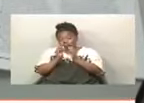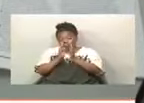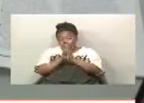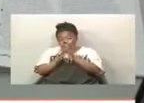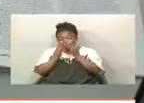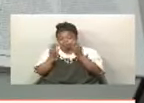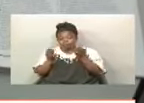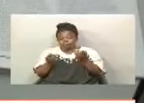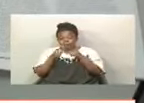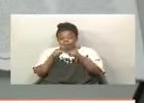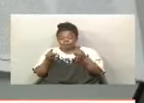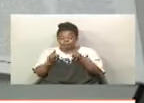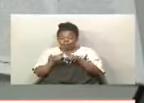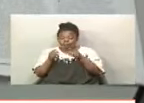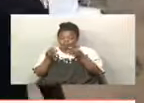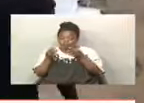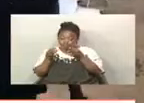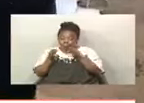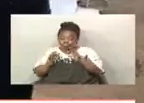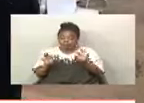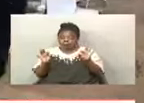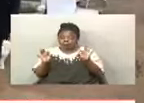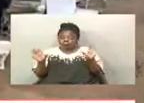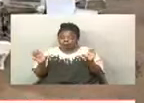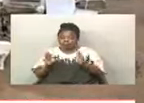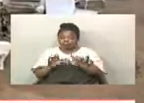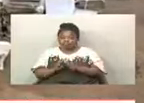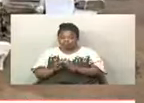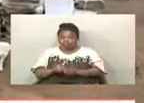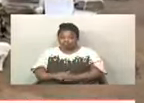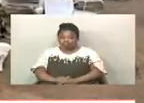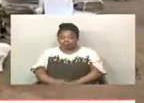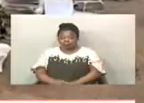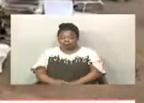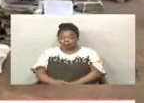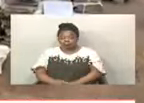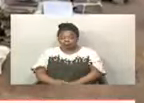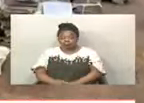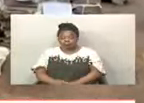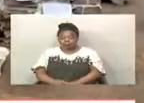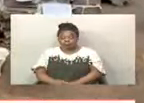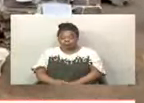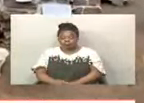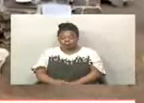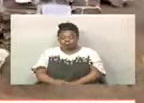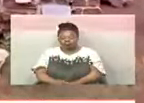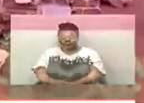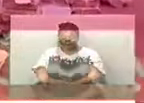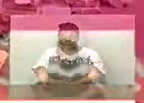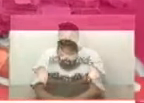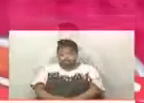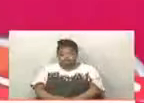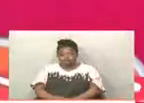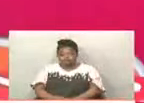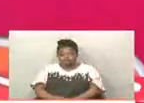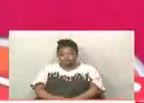ak'enjawulo nga kabwereere. Adrian Bali Bwanika yakusakidde guli nkulawukene TV.